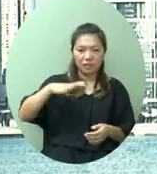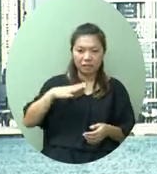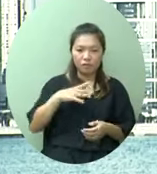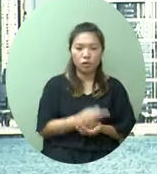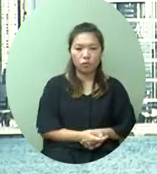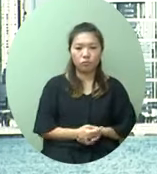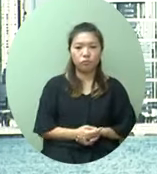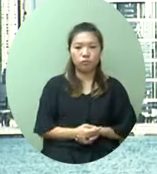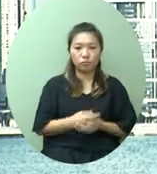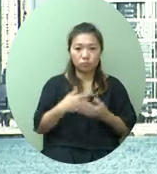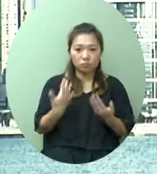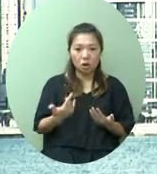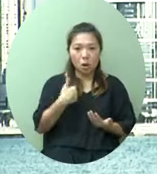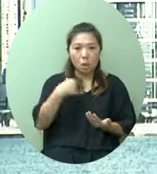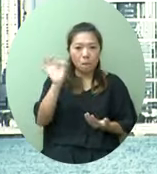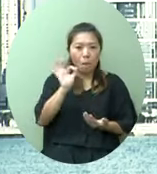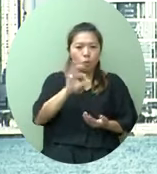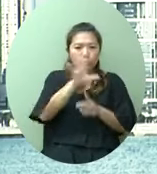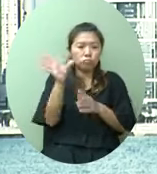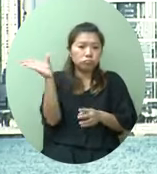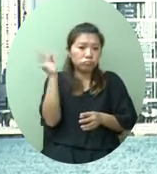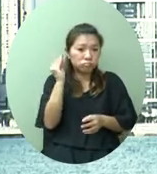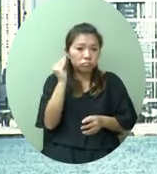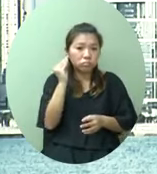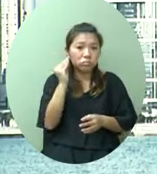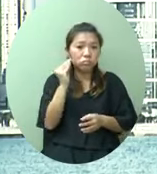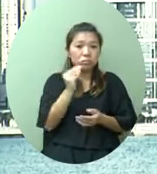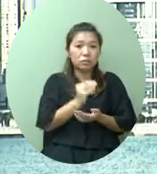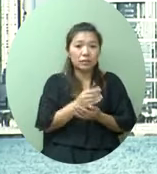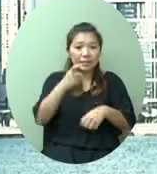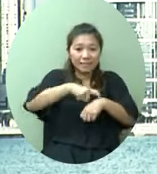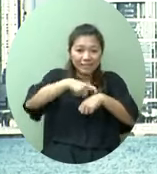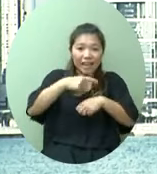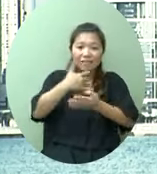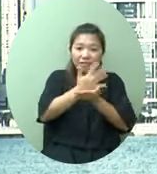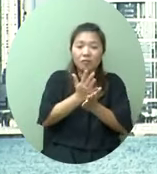咁但係我並冇收到有任何嘅時間